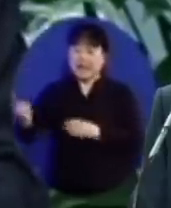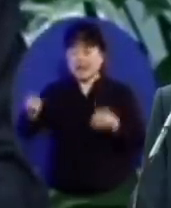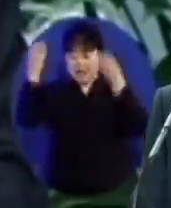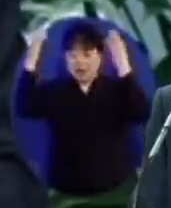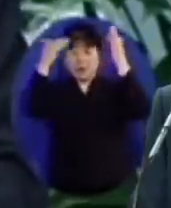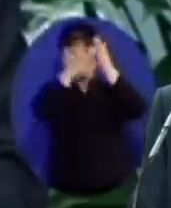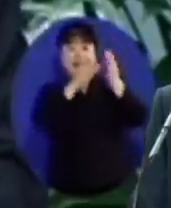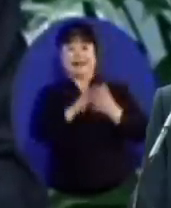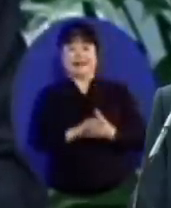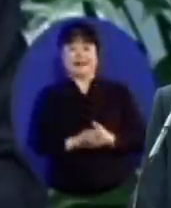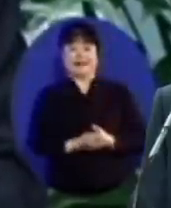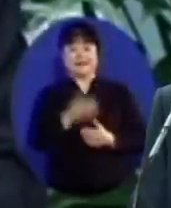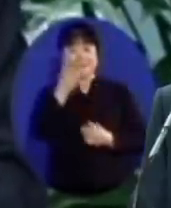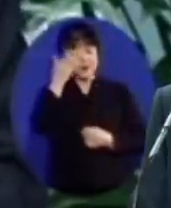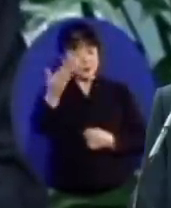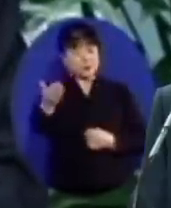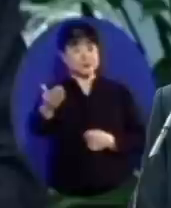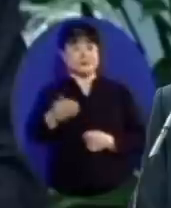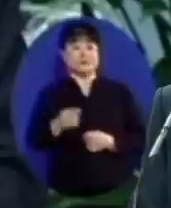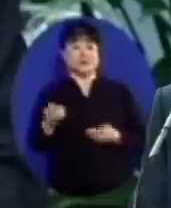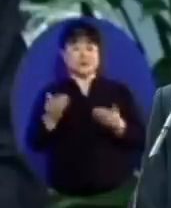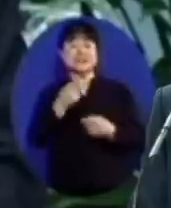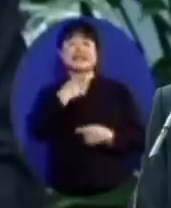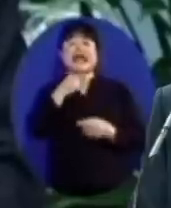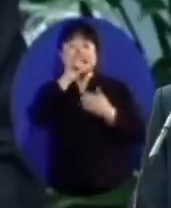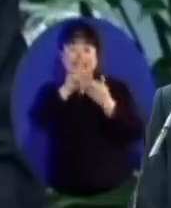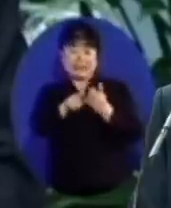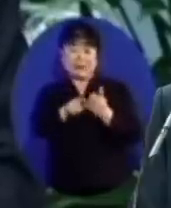것입니다. 여러분 무슨 일을 당해도